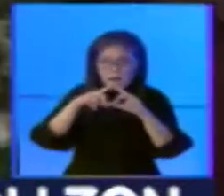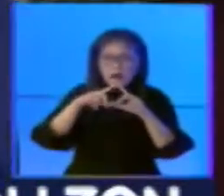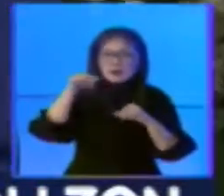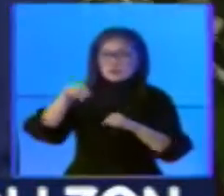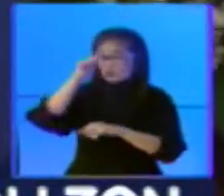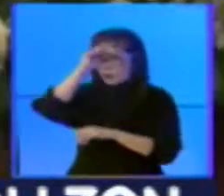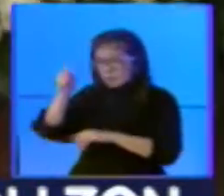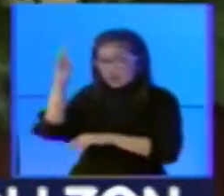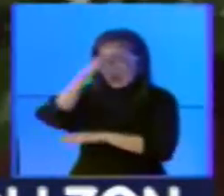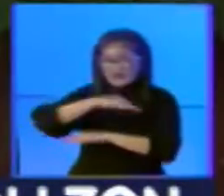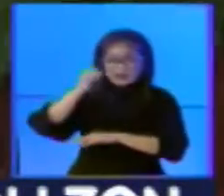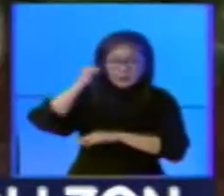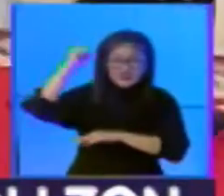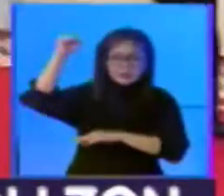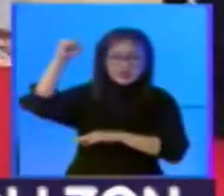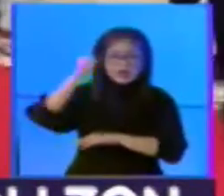Indonesia